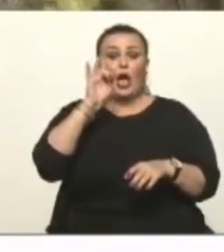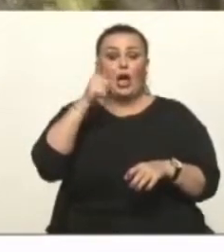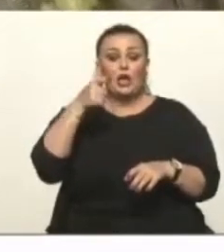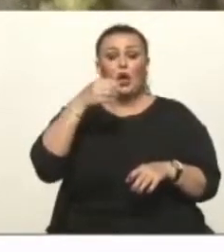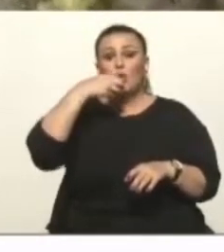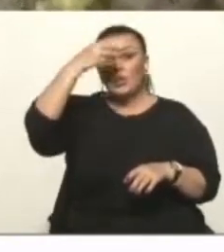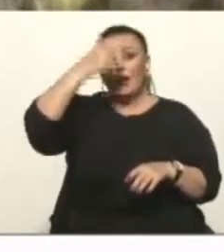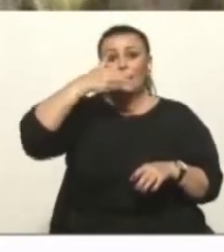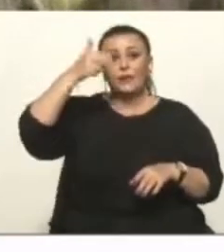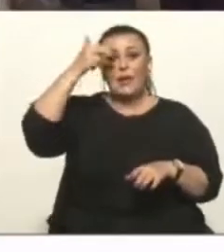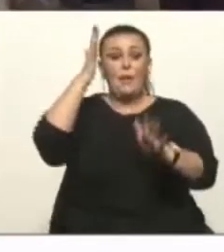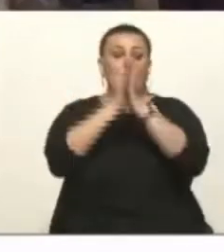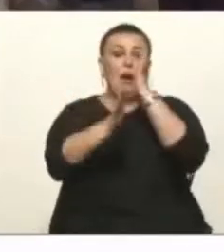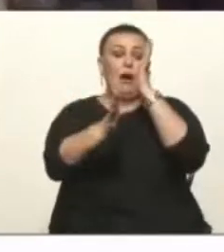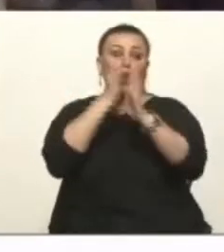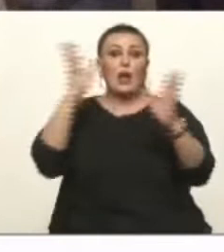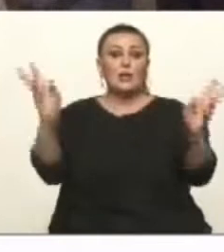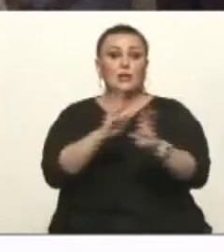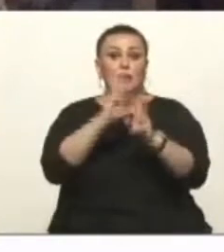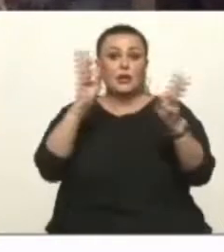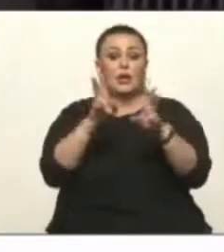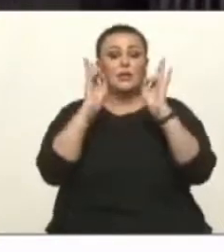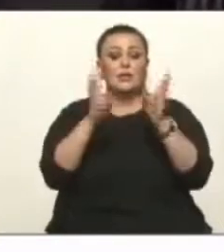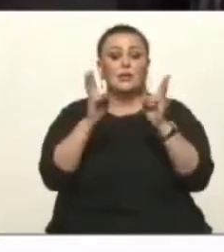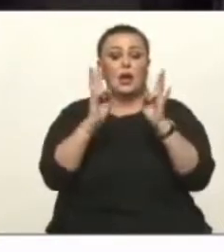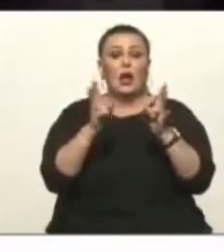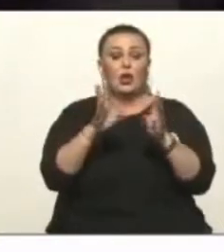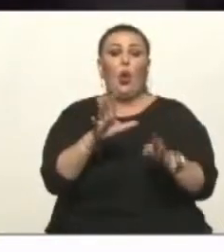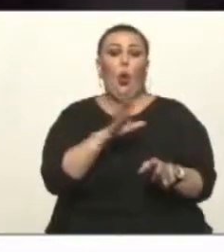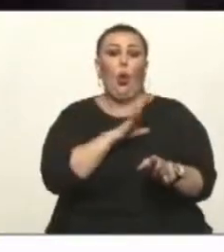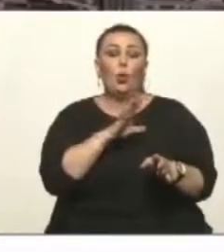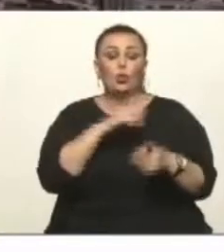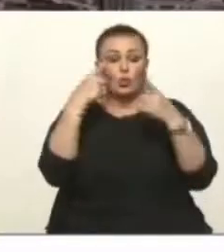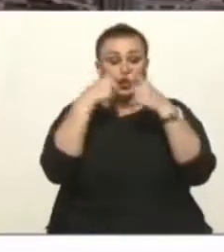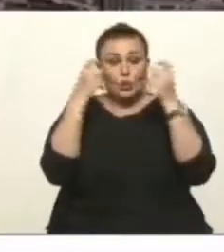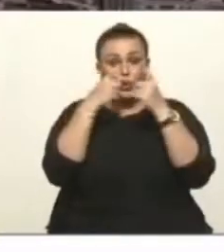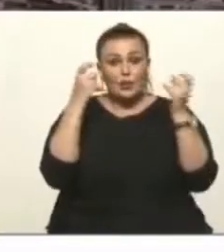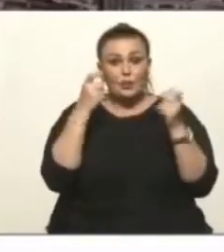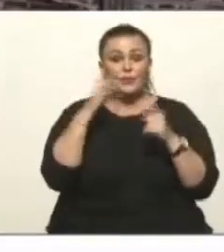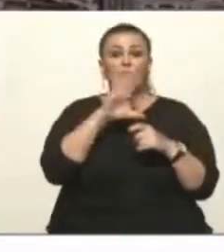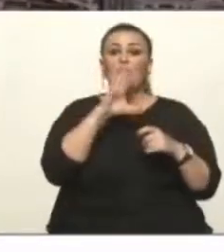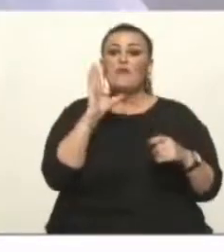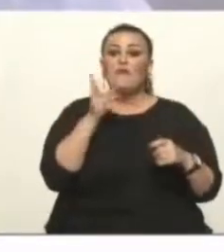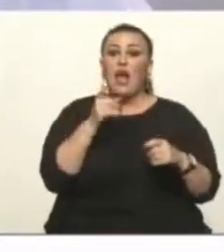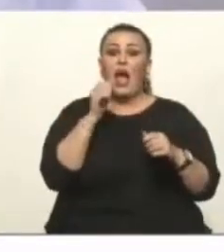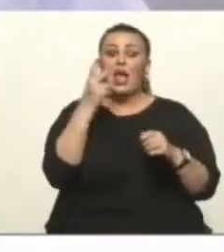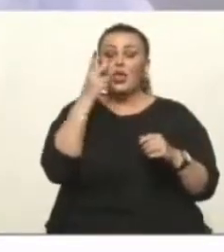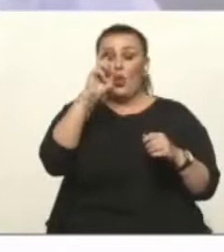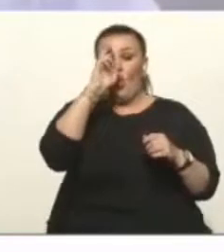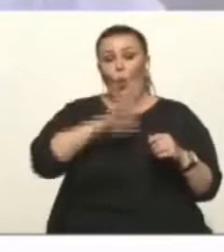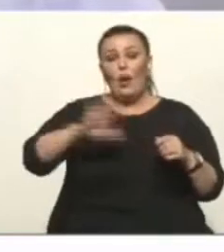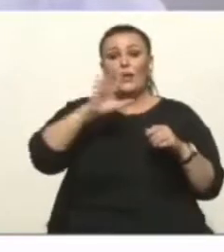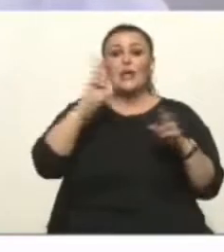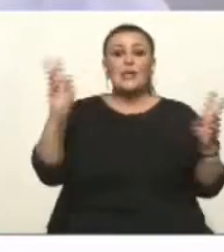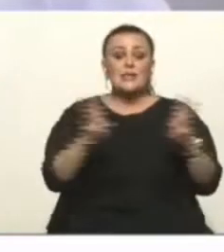Yunanıstan və İtaliyada meşə yanğınları səbəbindən yaralıların olduğu da bildirilir və hər iki ölkənin